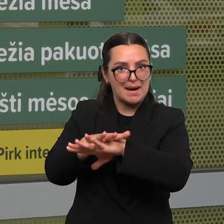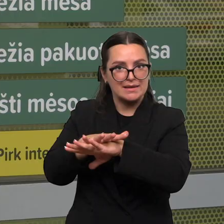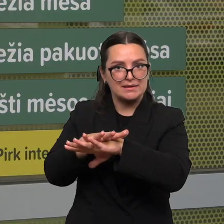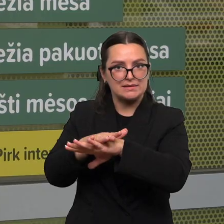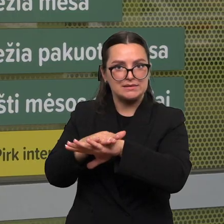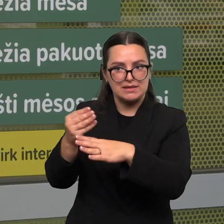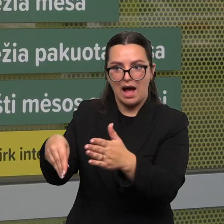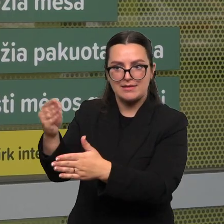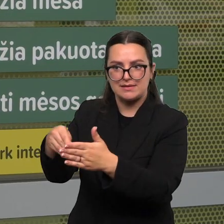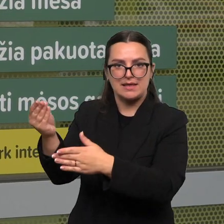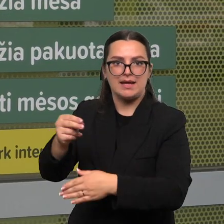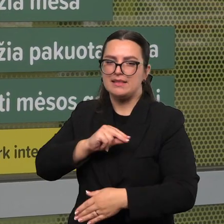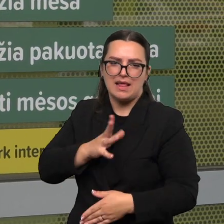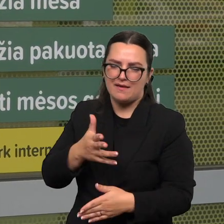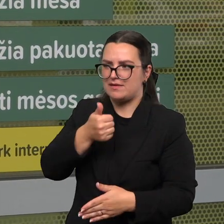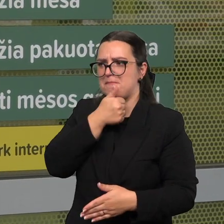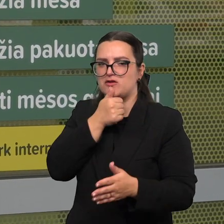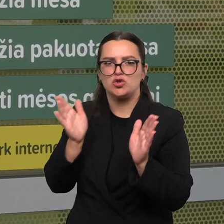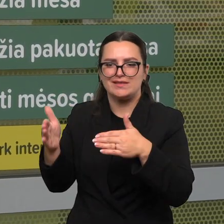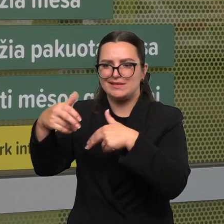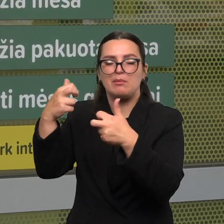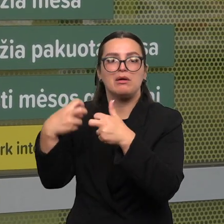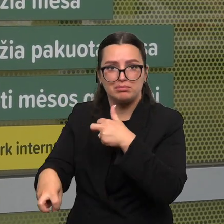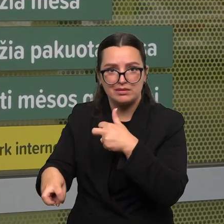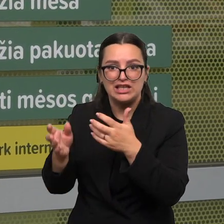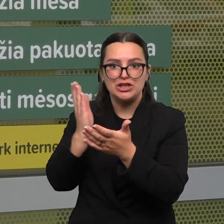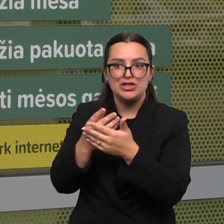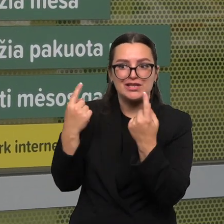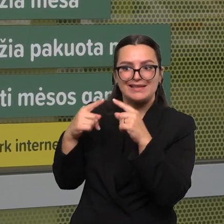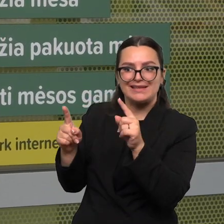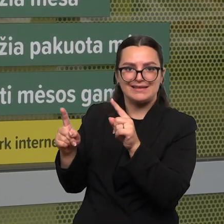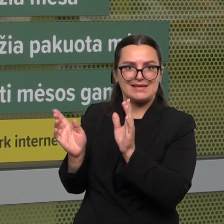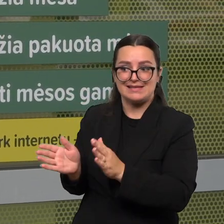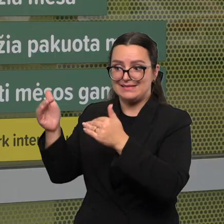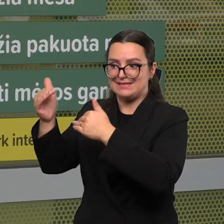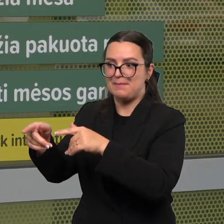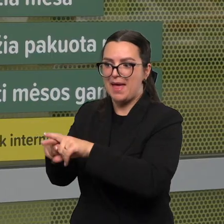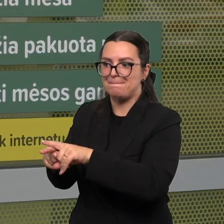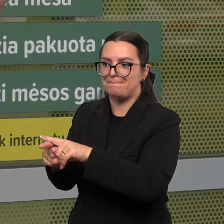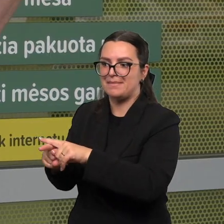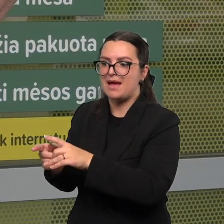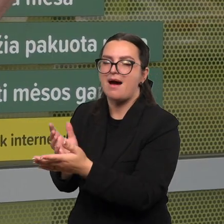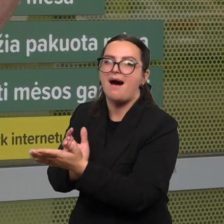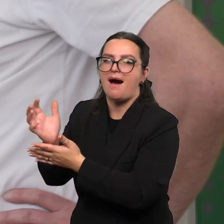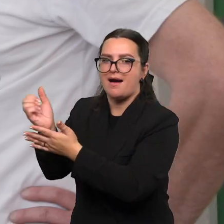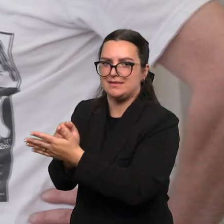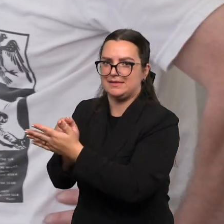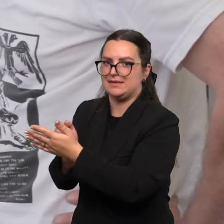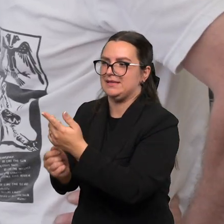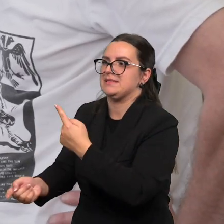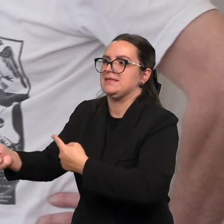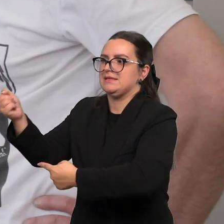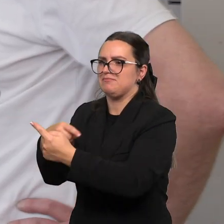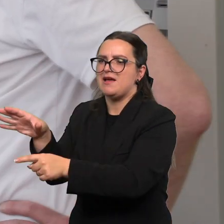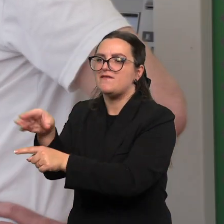bankinės atsiskaitimas, sistema sutrinka. Yra sistema, kai pradeda atsarginis ratas suktis, fiksuoja